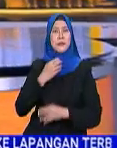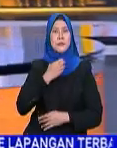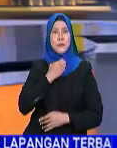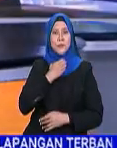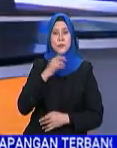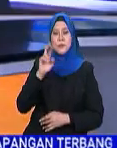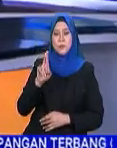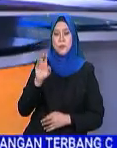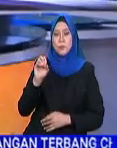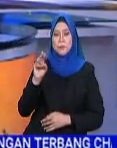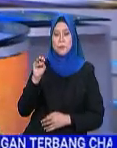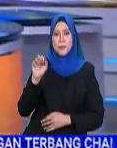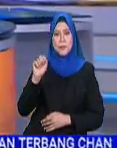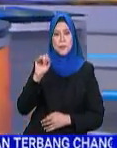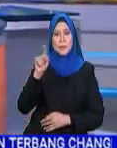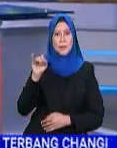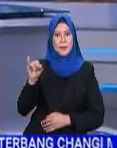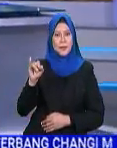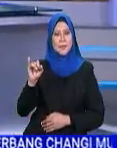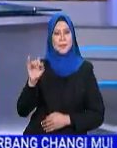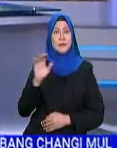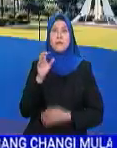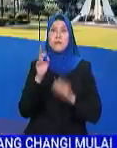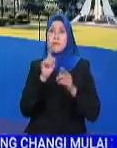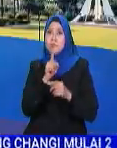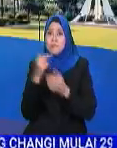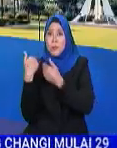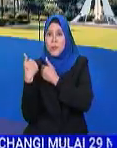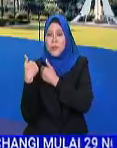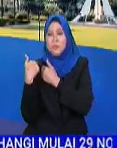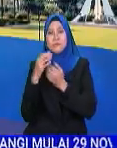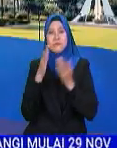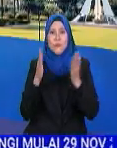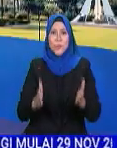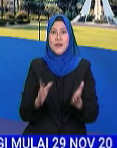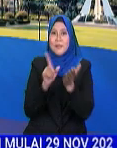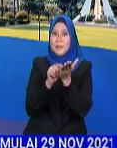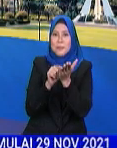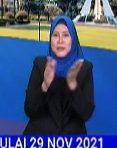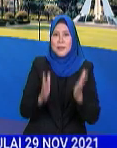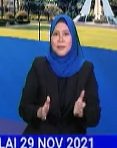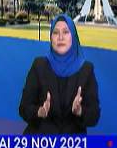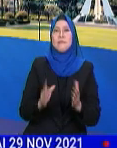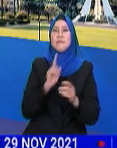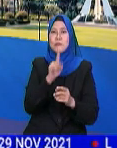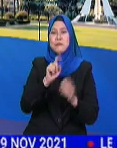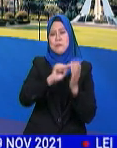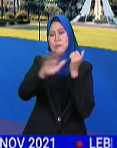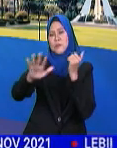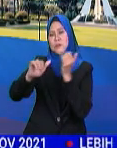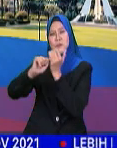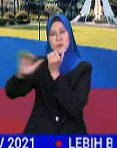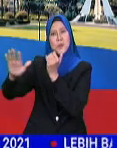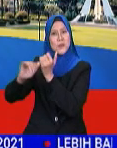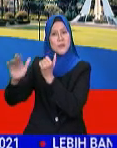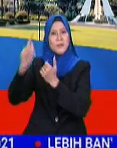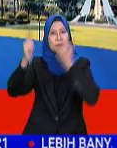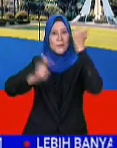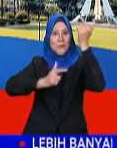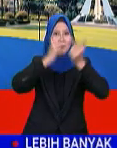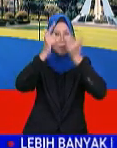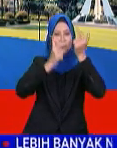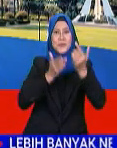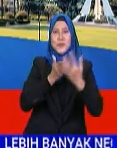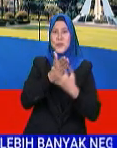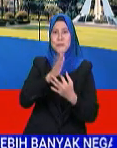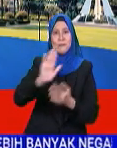Rumaizi Baharin, peranan pengamal media penting dalam mempromosi dan memasarkan produk pelancongan tempatan menerusi platform